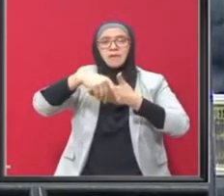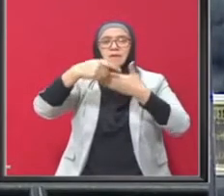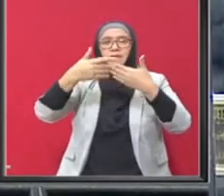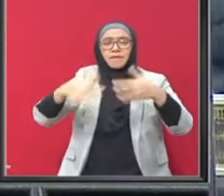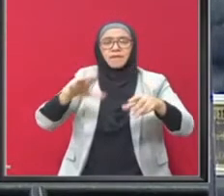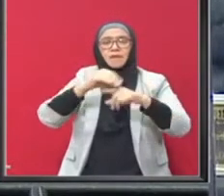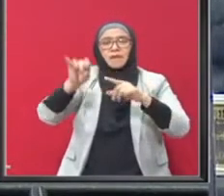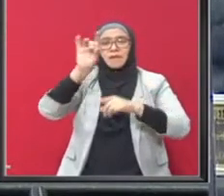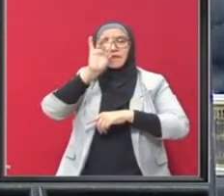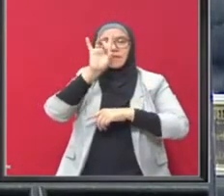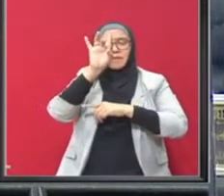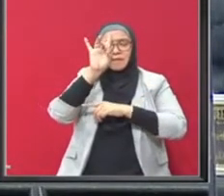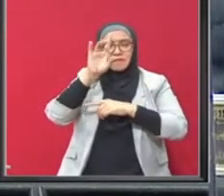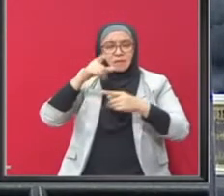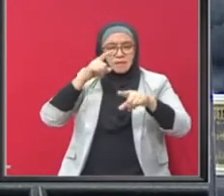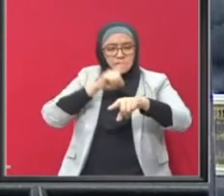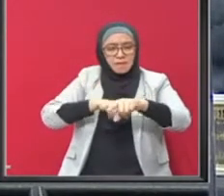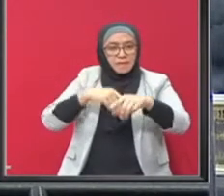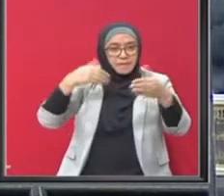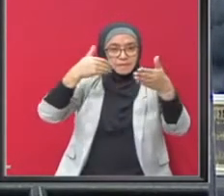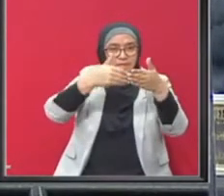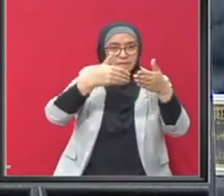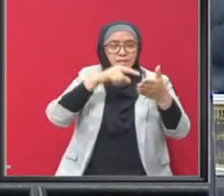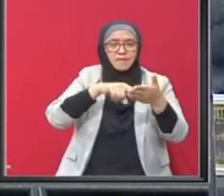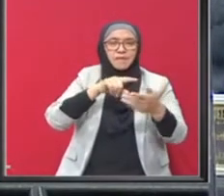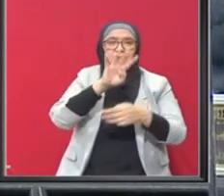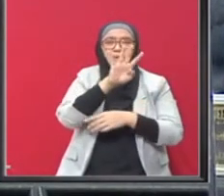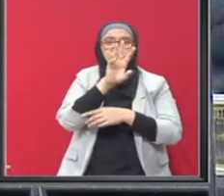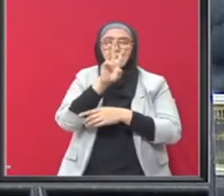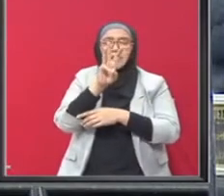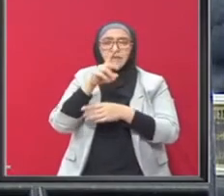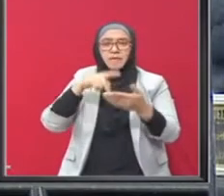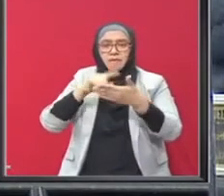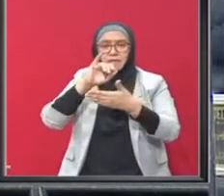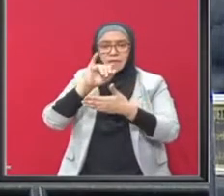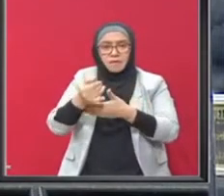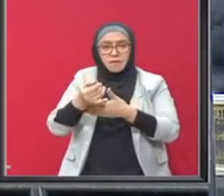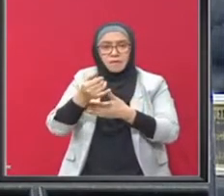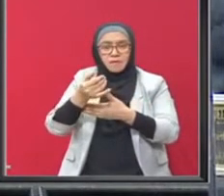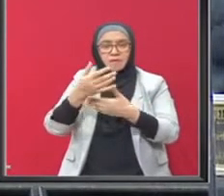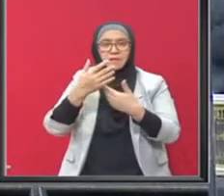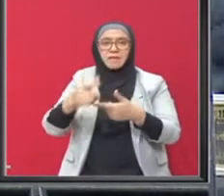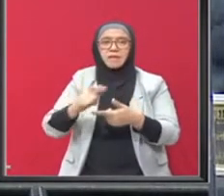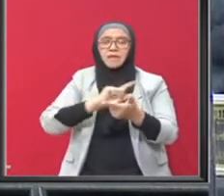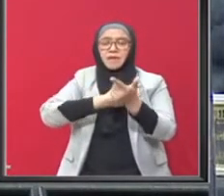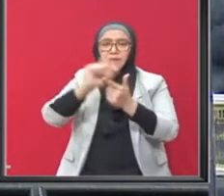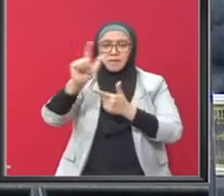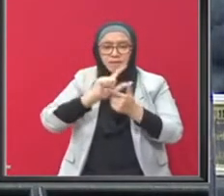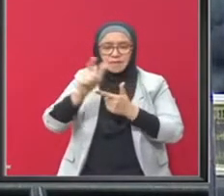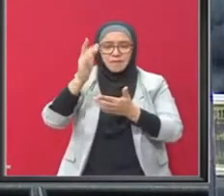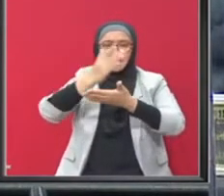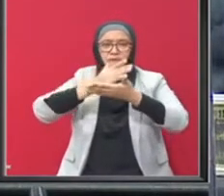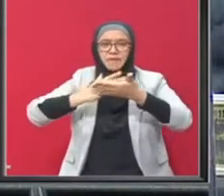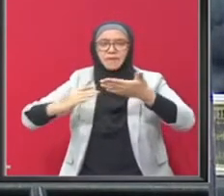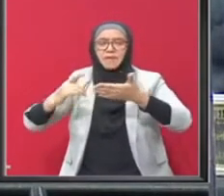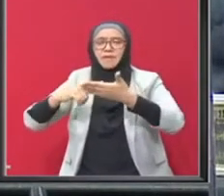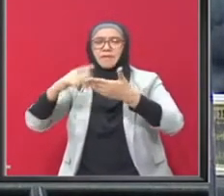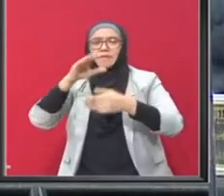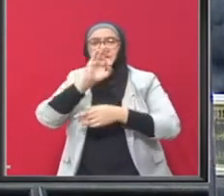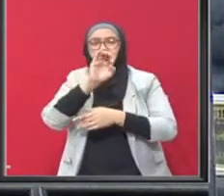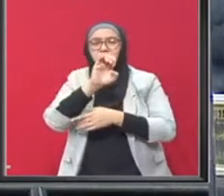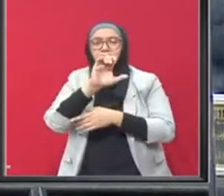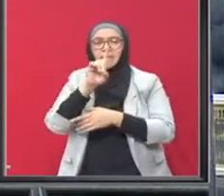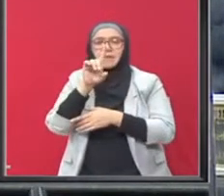66 Project lagi menyebabkan 45000000 akan luluskan oleh pihak fade berbau ini atas ini